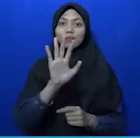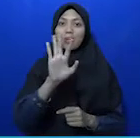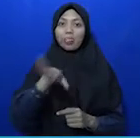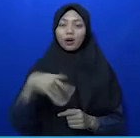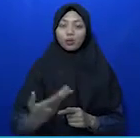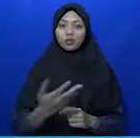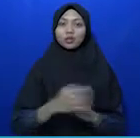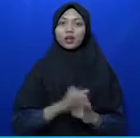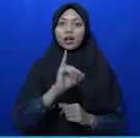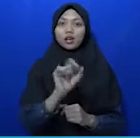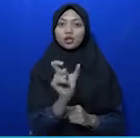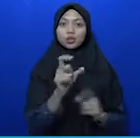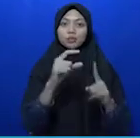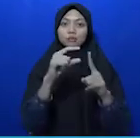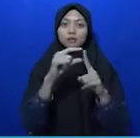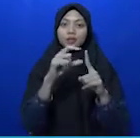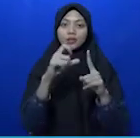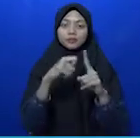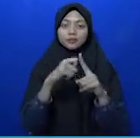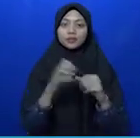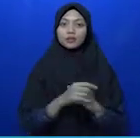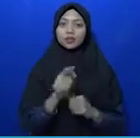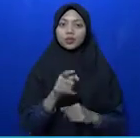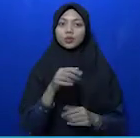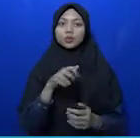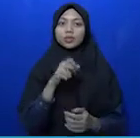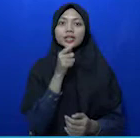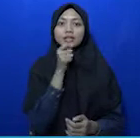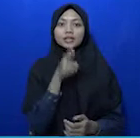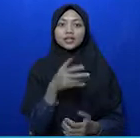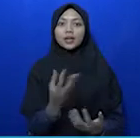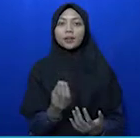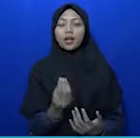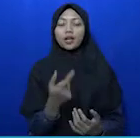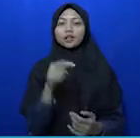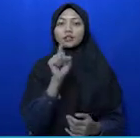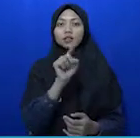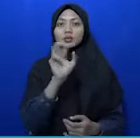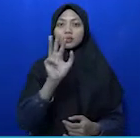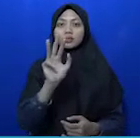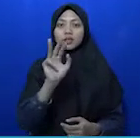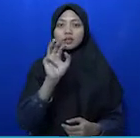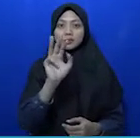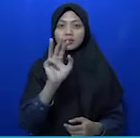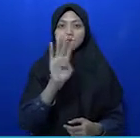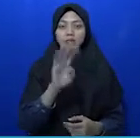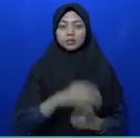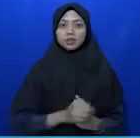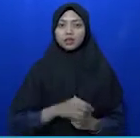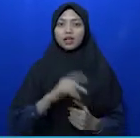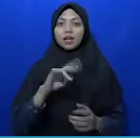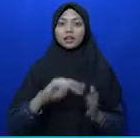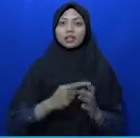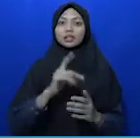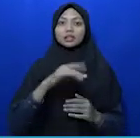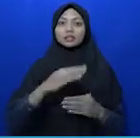karena rezimnya adalah rezim izin Undang-Undang Nomor 4 ini ya, menyebutkan bahwa sejak 5 tahun harus melakukan divestasi.